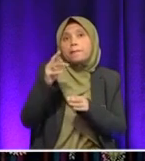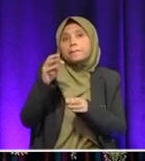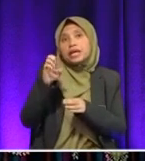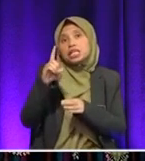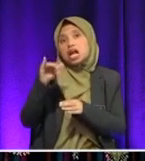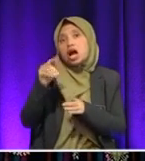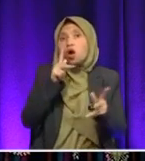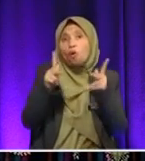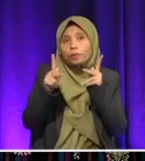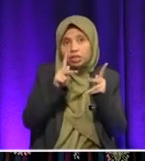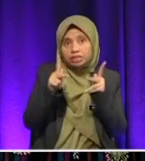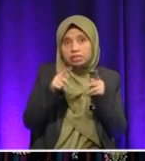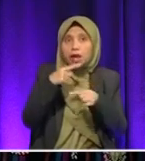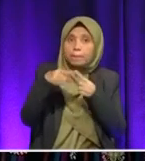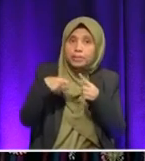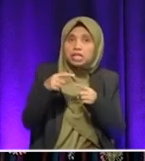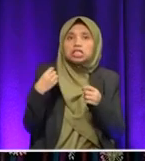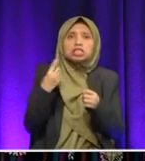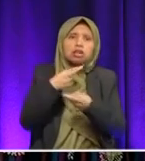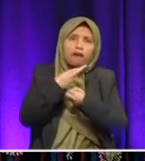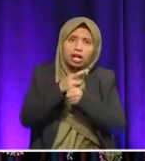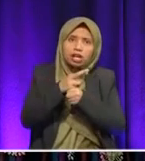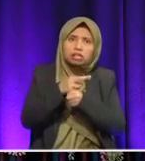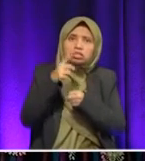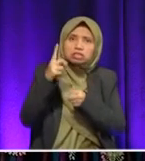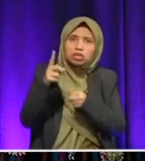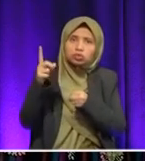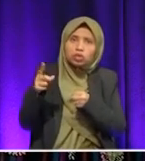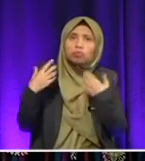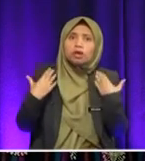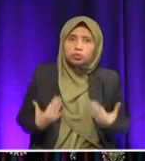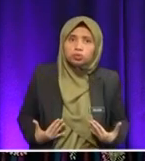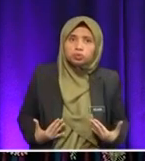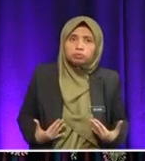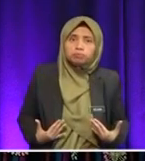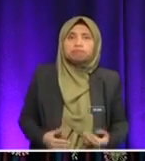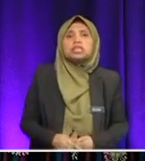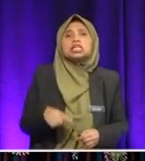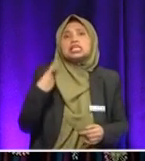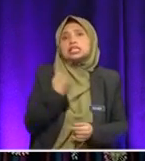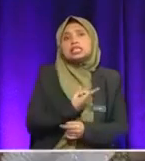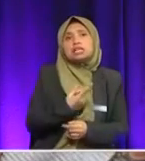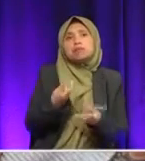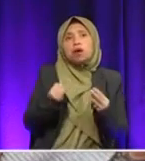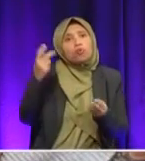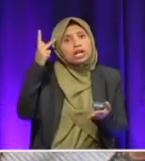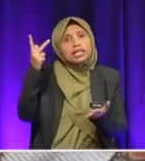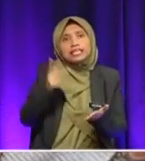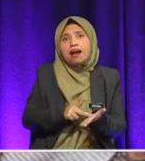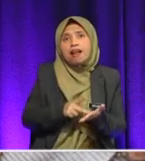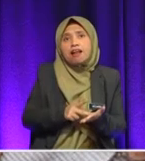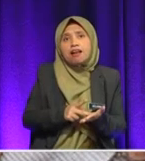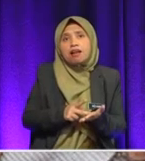jadi beda kita dan brekecek to satu pakaian ketidakcocokkan suatu revision kituna memperkenalkan